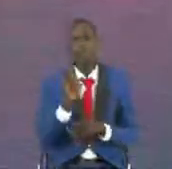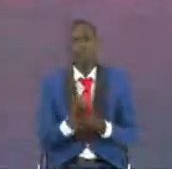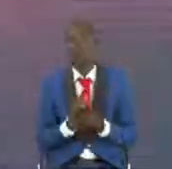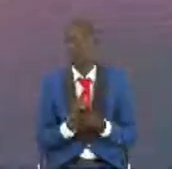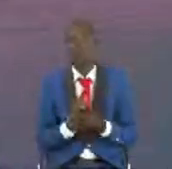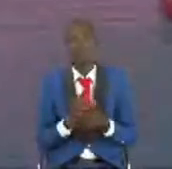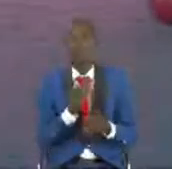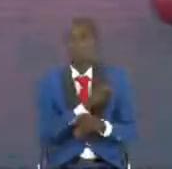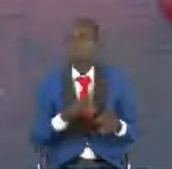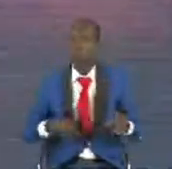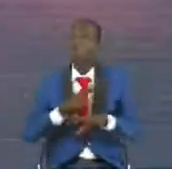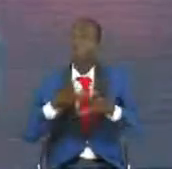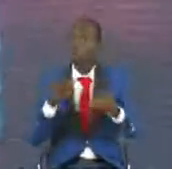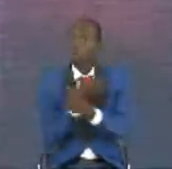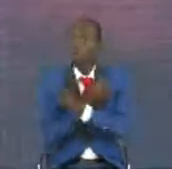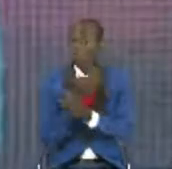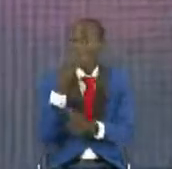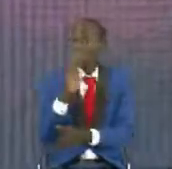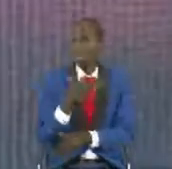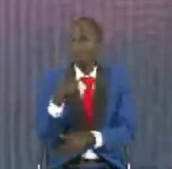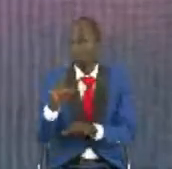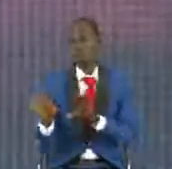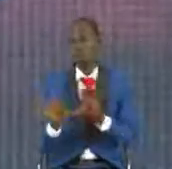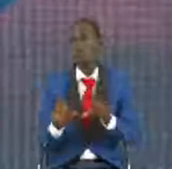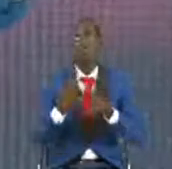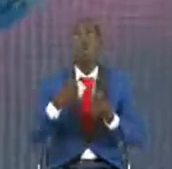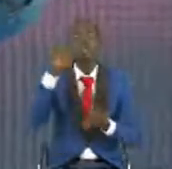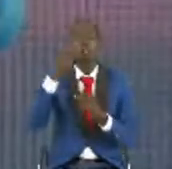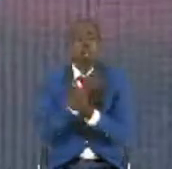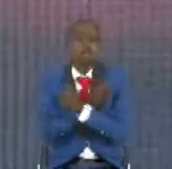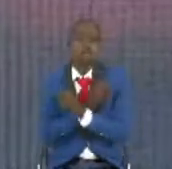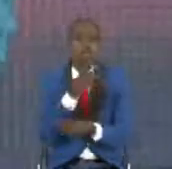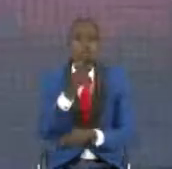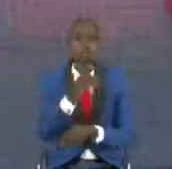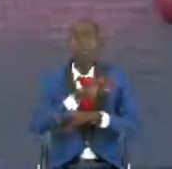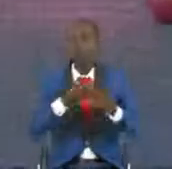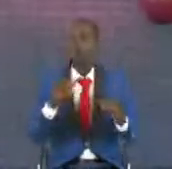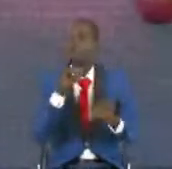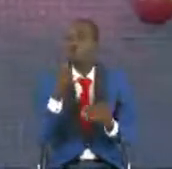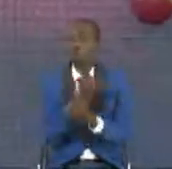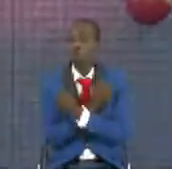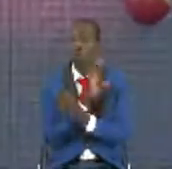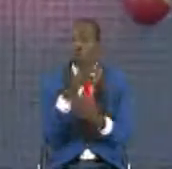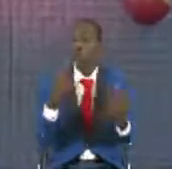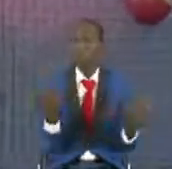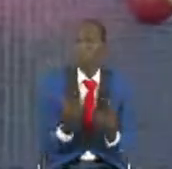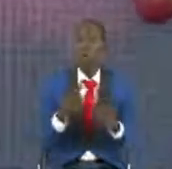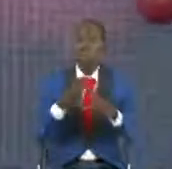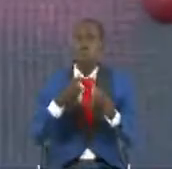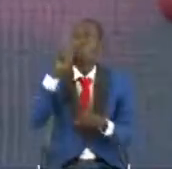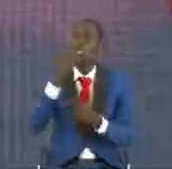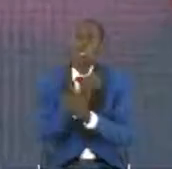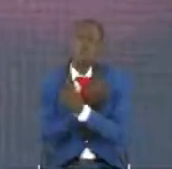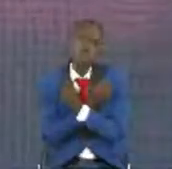pas les mauvaises choses que tu as faites, mais il t'aime. Il n'aime pas tes péchés, mais il t'aime.